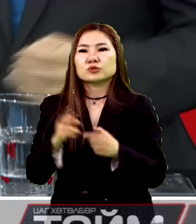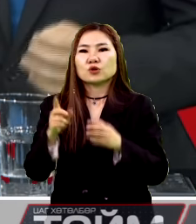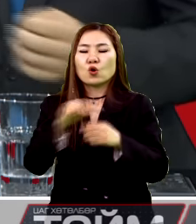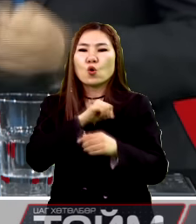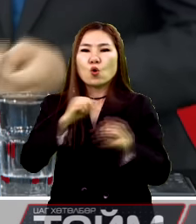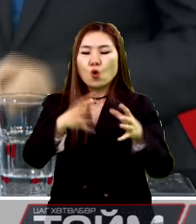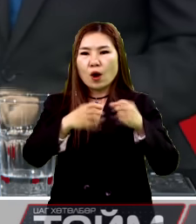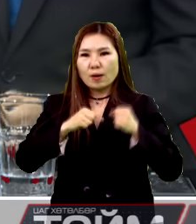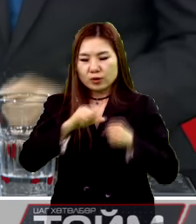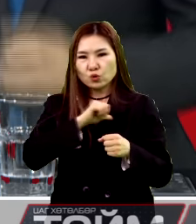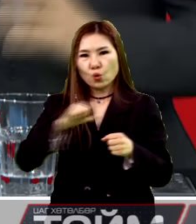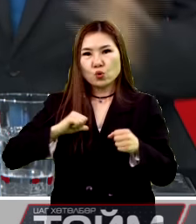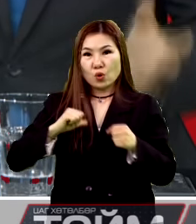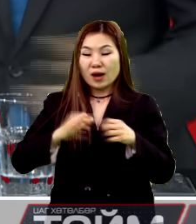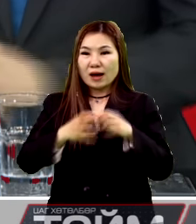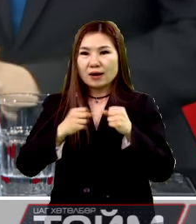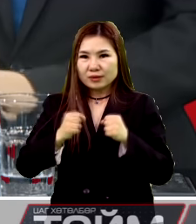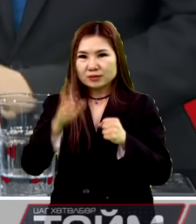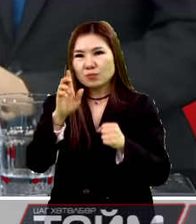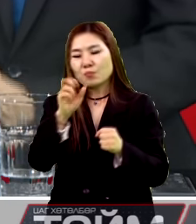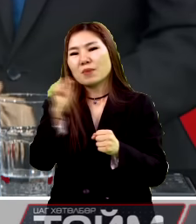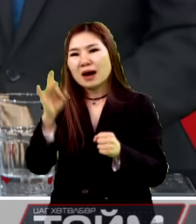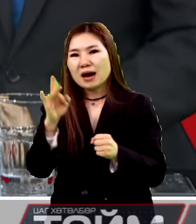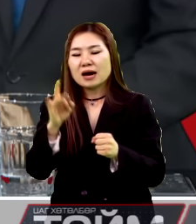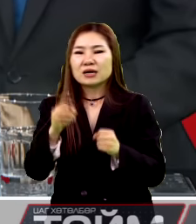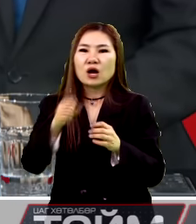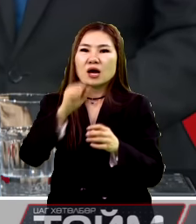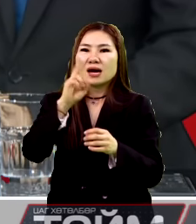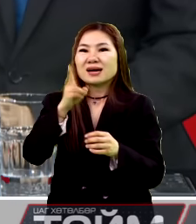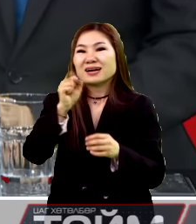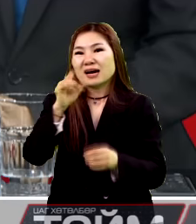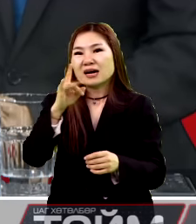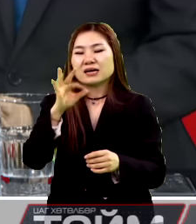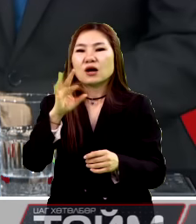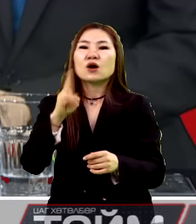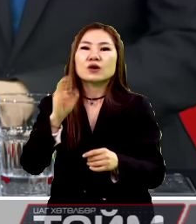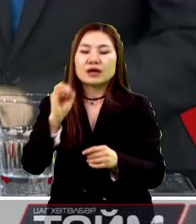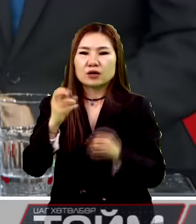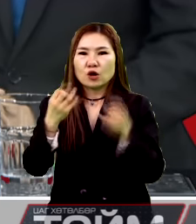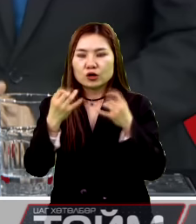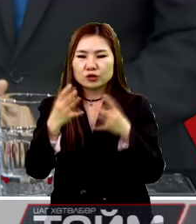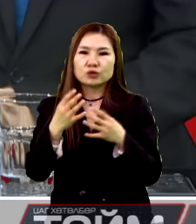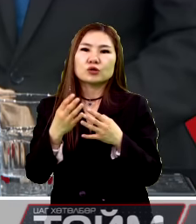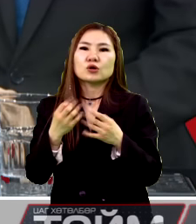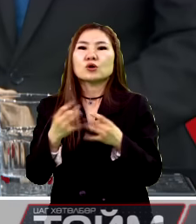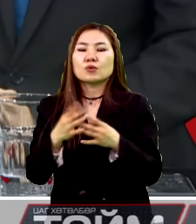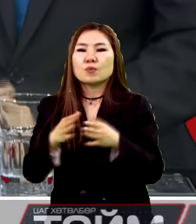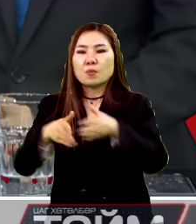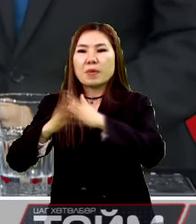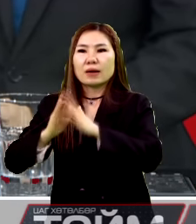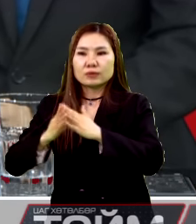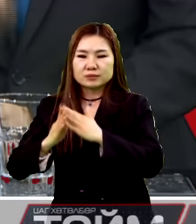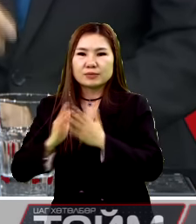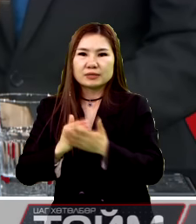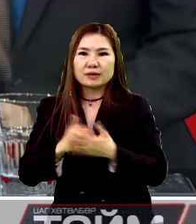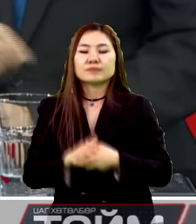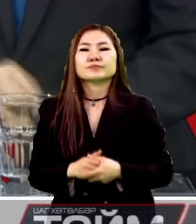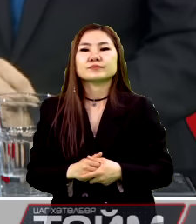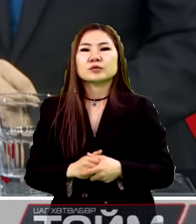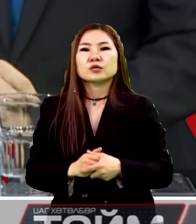караоке байна, зочид буудал байна ингээд маш олон байгууллагуудад ингээд түрээстэй түрээсийн ингээд аваад байдаг. гэтэл тэр одоо хувийн хүн бишээ гэдэг